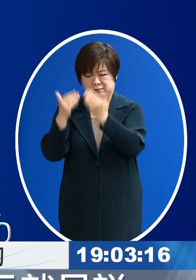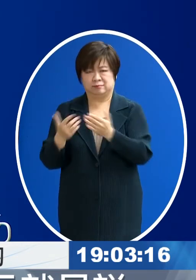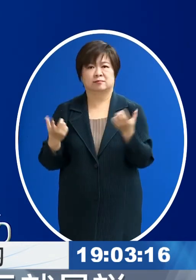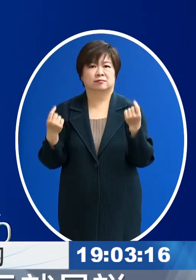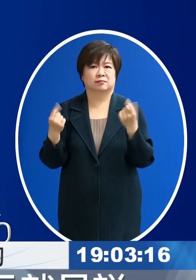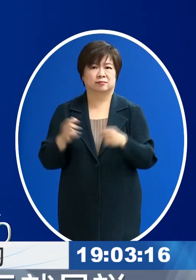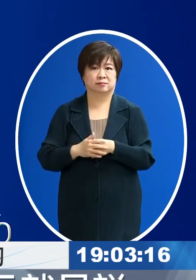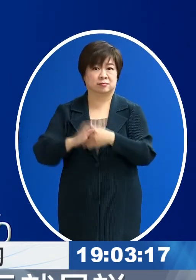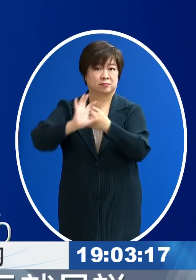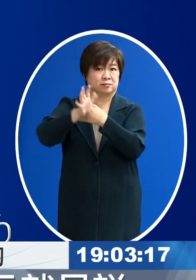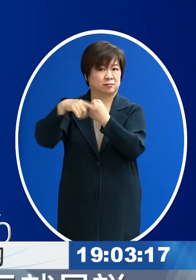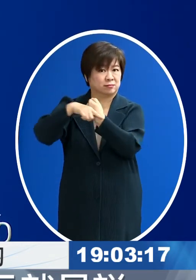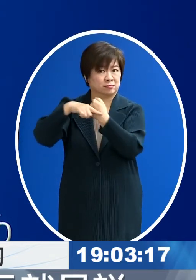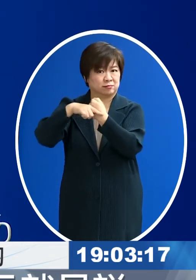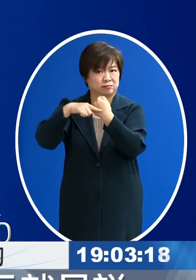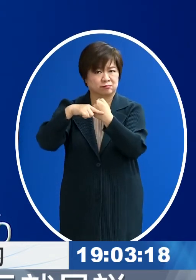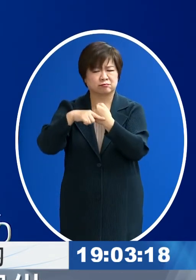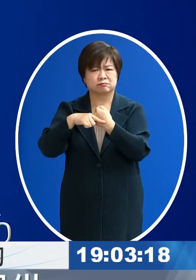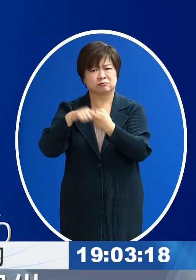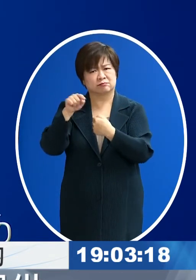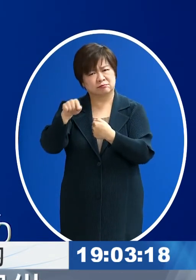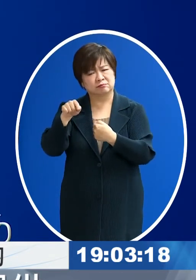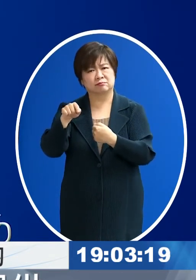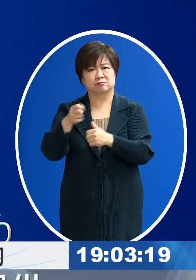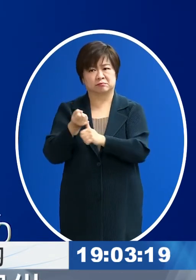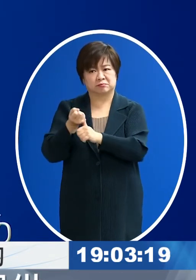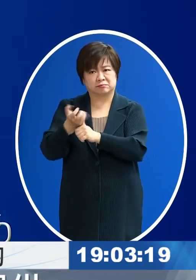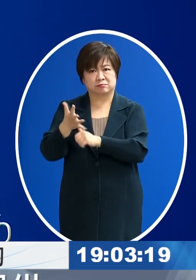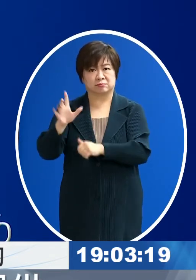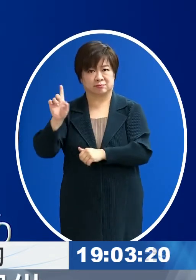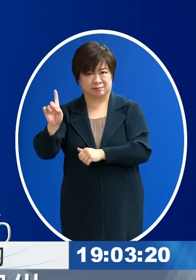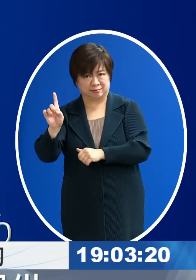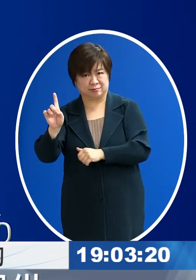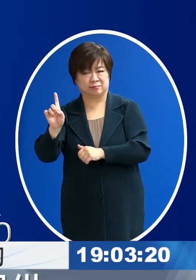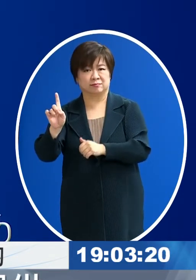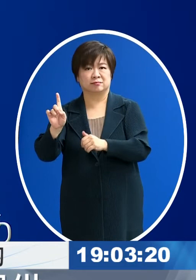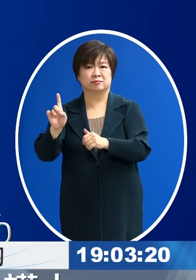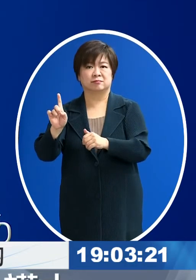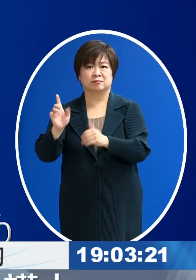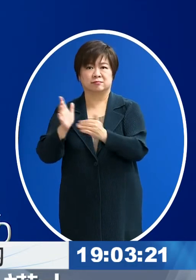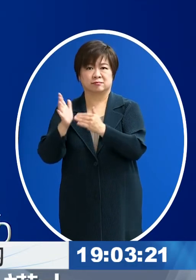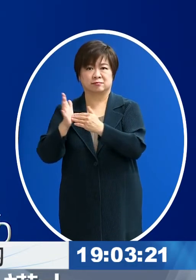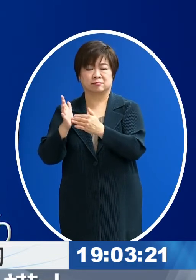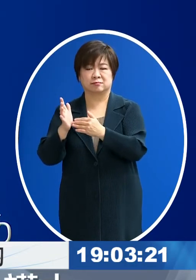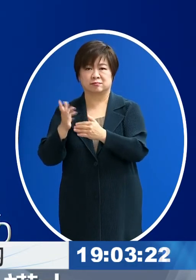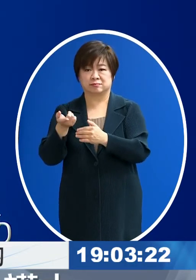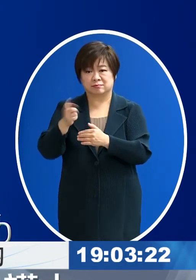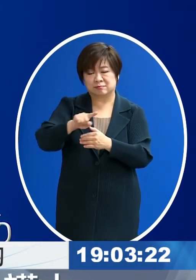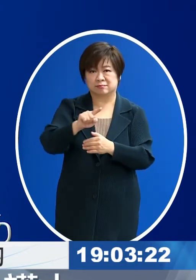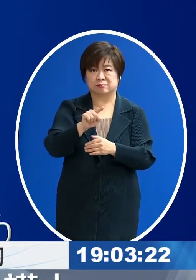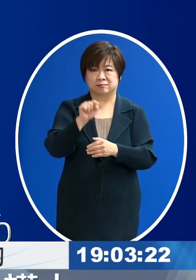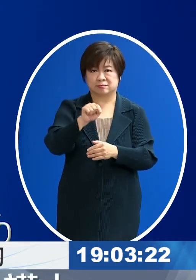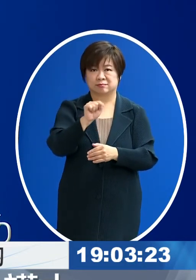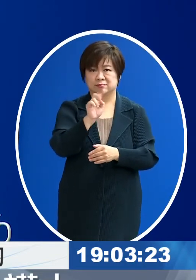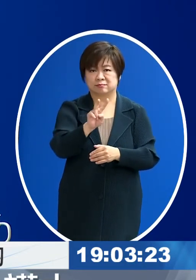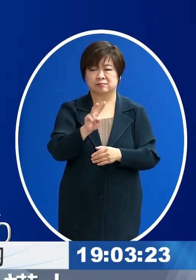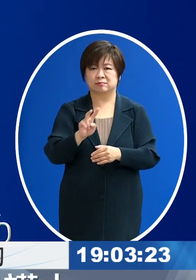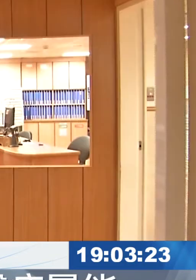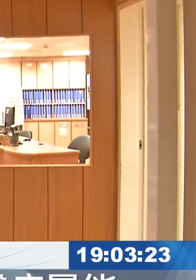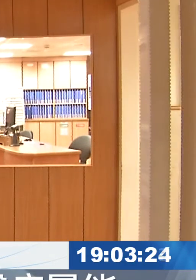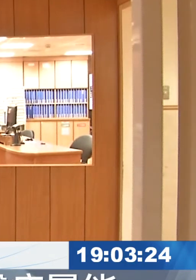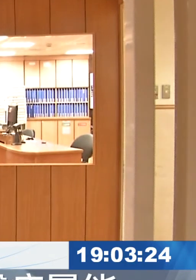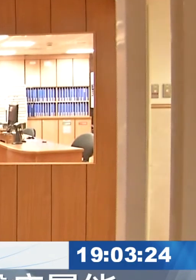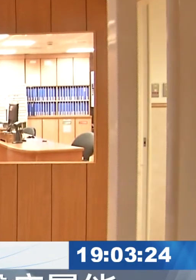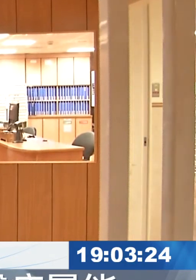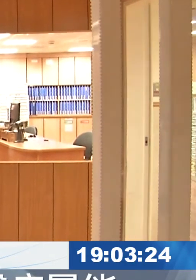上的研究初步是显示，就是说感染过 BA.1 是会提供 BA.2 相当强的一个交叉保护力。